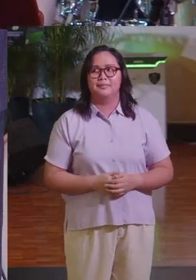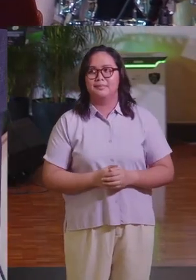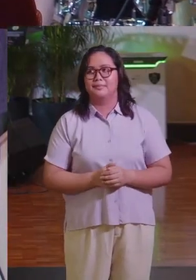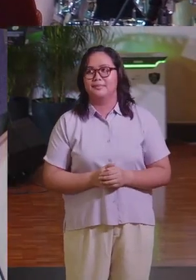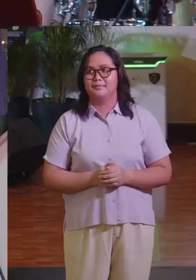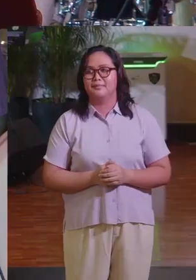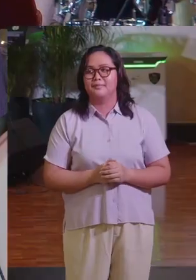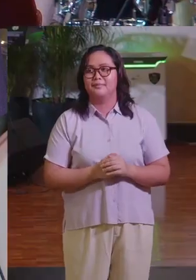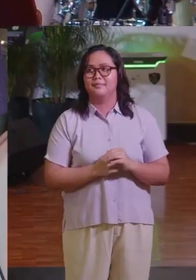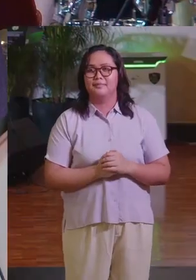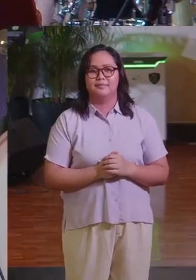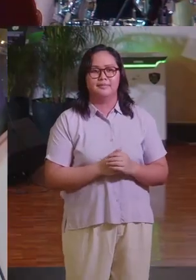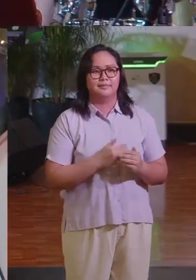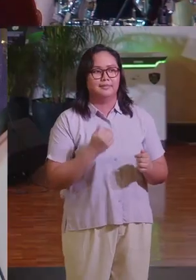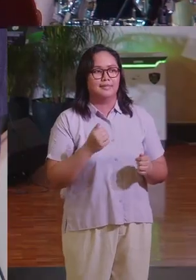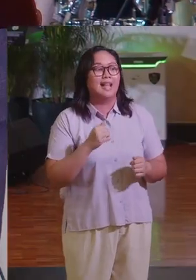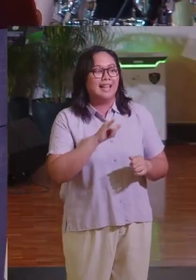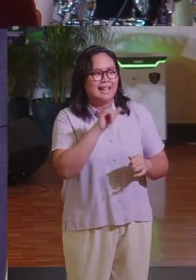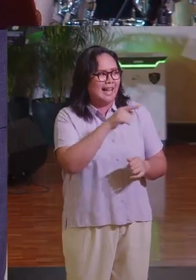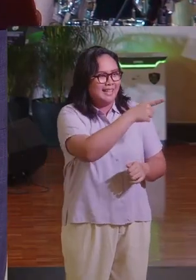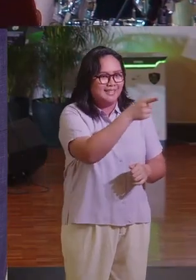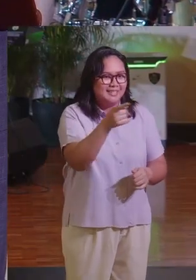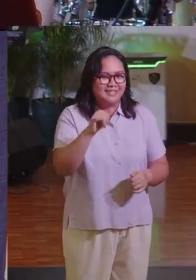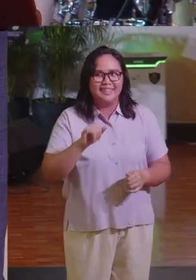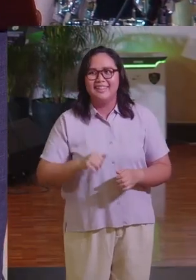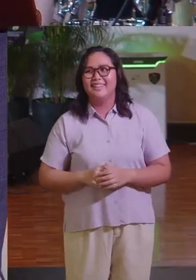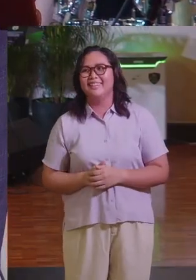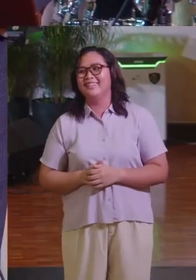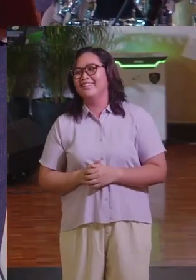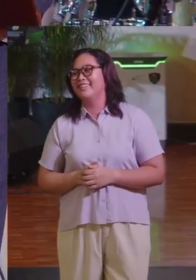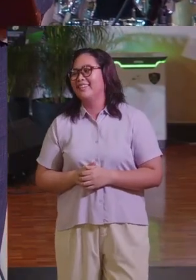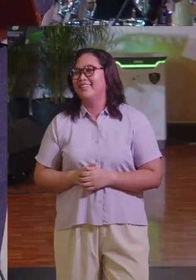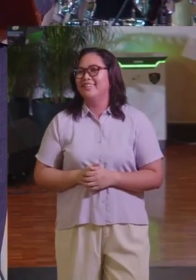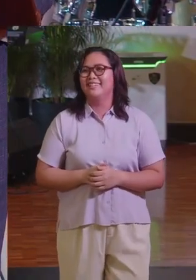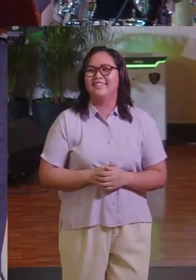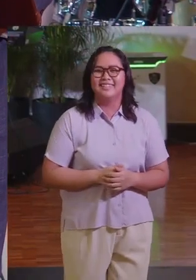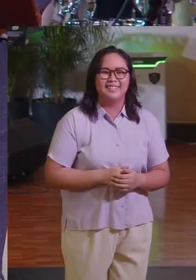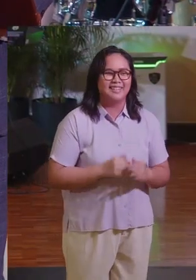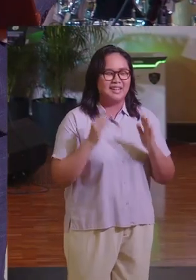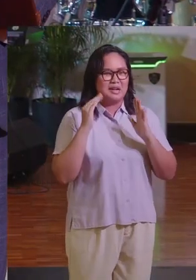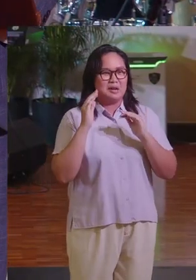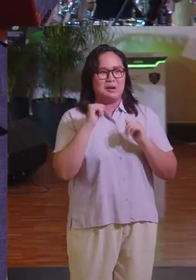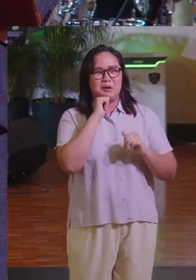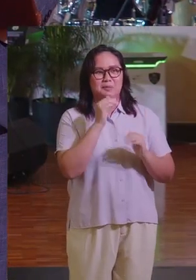Parang yung ilan sa inyo ngayon. Huwag niyo naman ho akong tulugan.